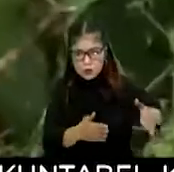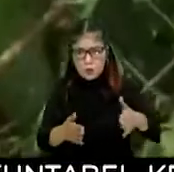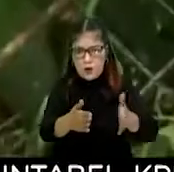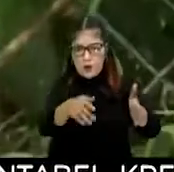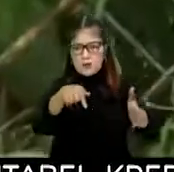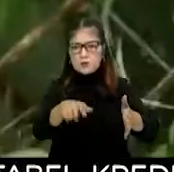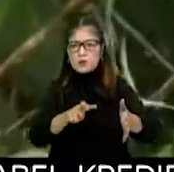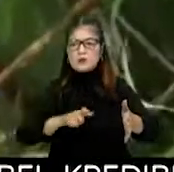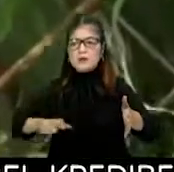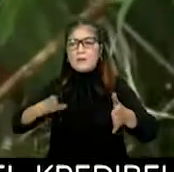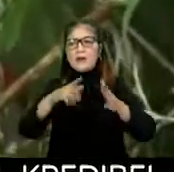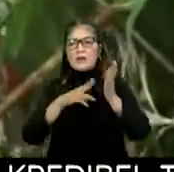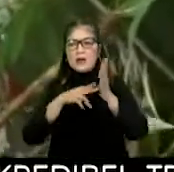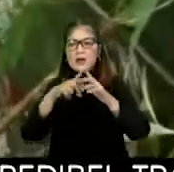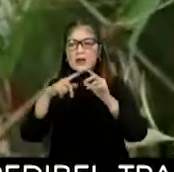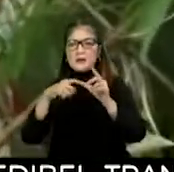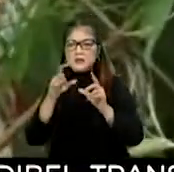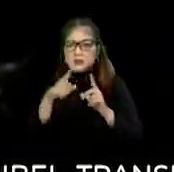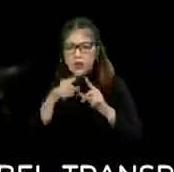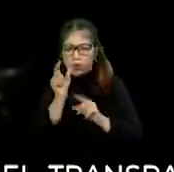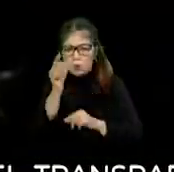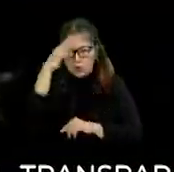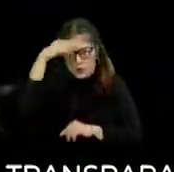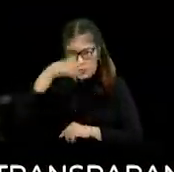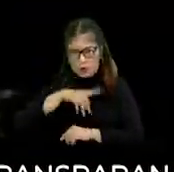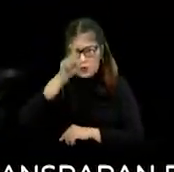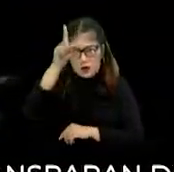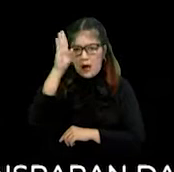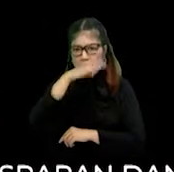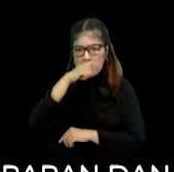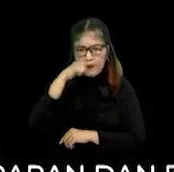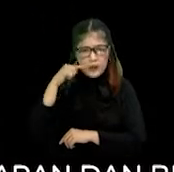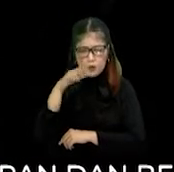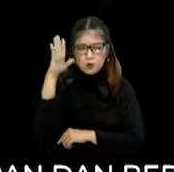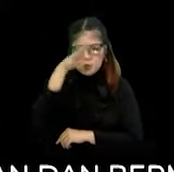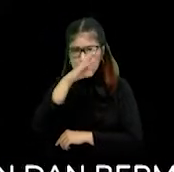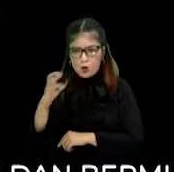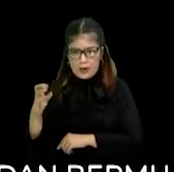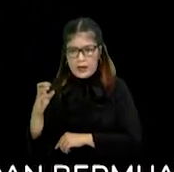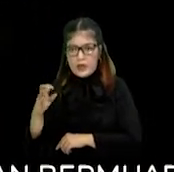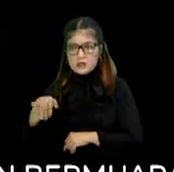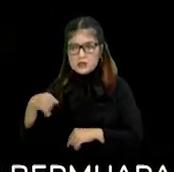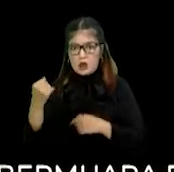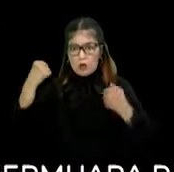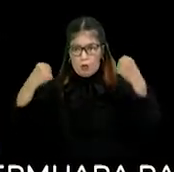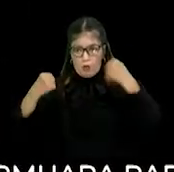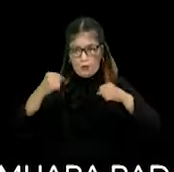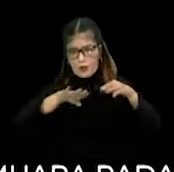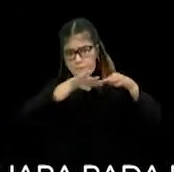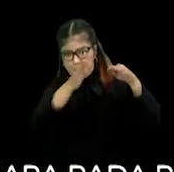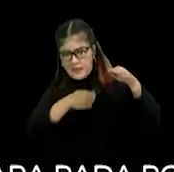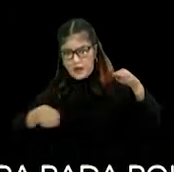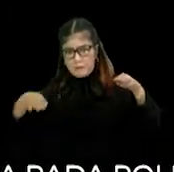Nasau, Kabupaten Toba, Sumatera Utara, Minggu sore. Di lokasi ini diduga mobil bak terbuka yang dikendarai Tunggul Siagian warga